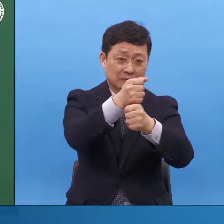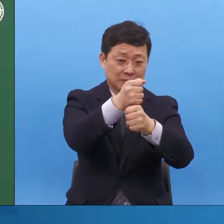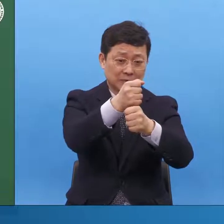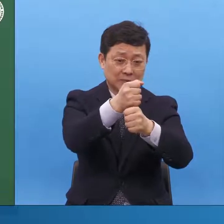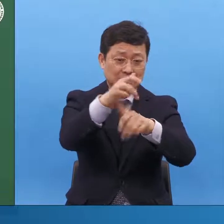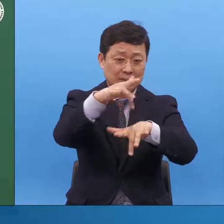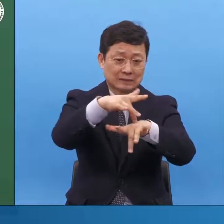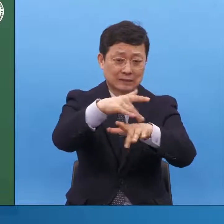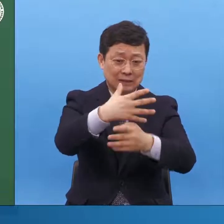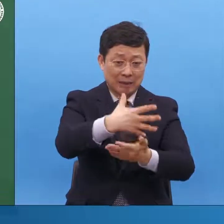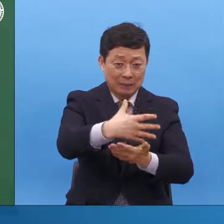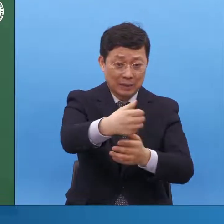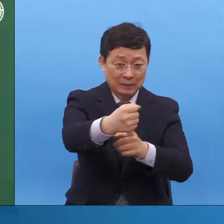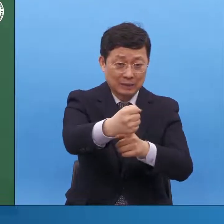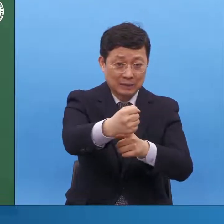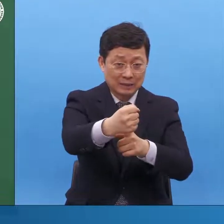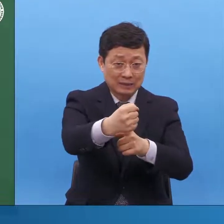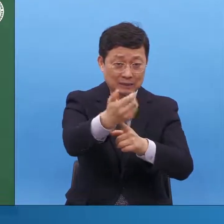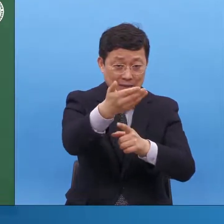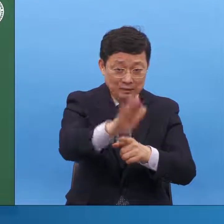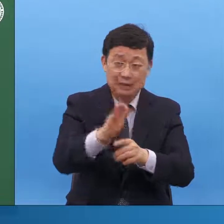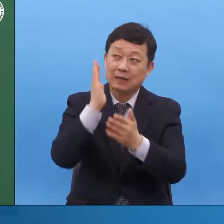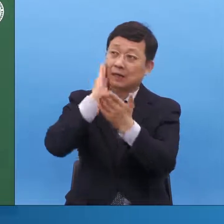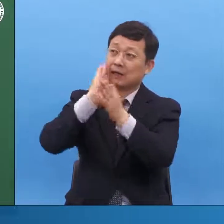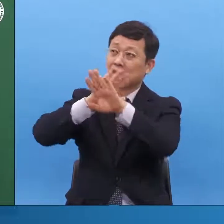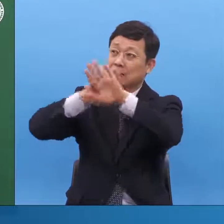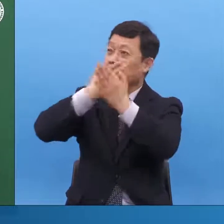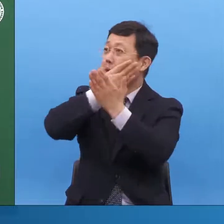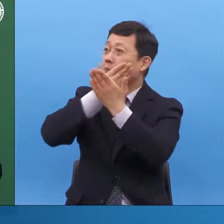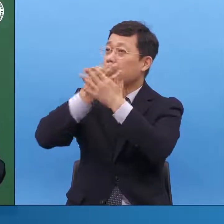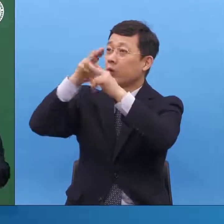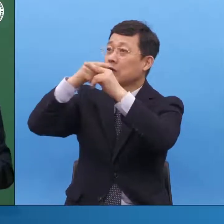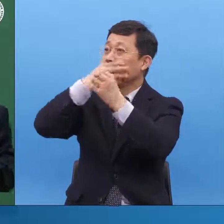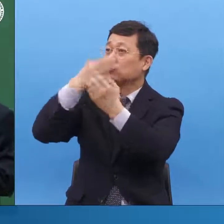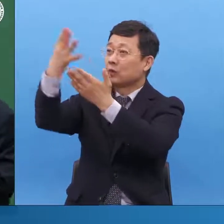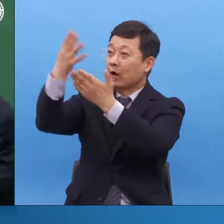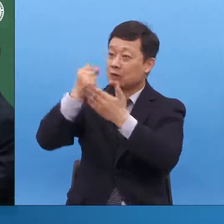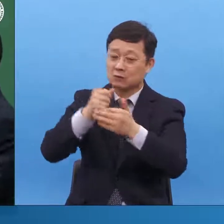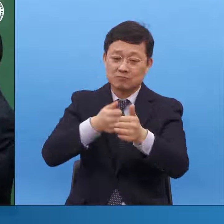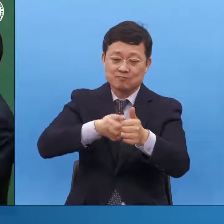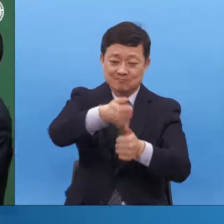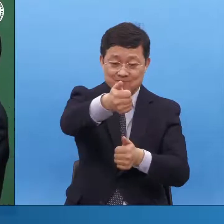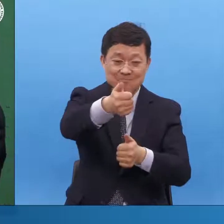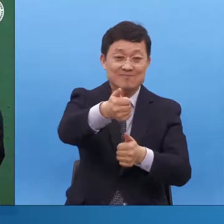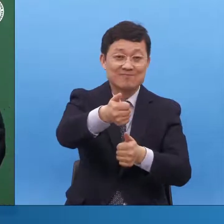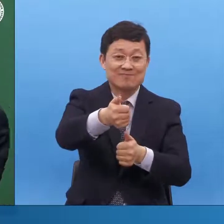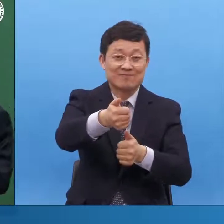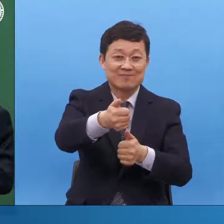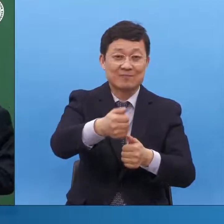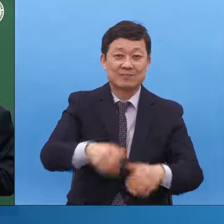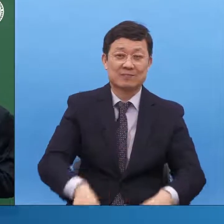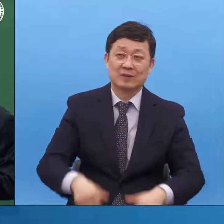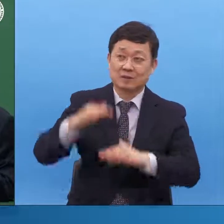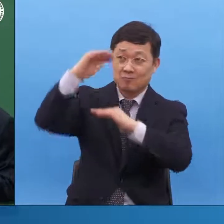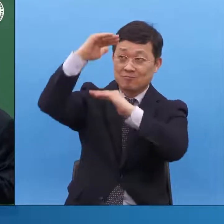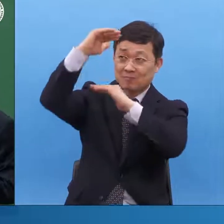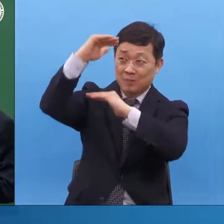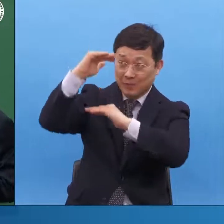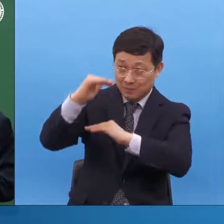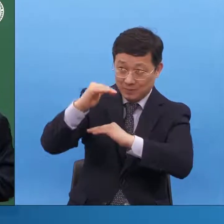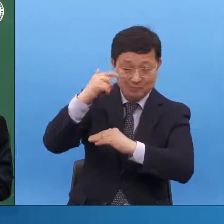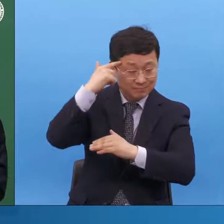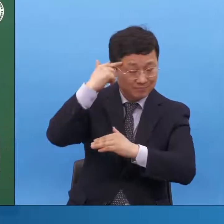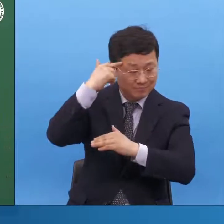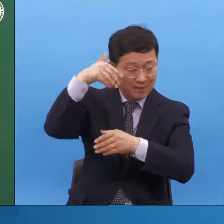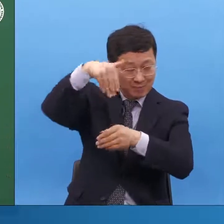of the kingdom 이 of the air. 힘으로 회복해내는 겁니다. And so we must restore that through the power of the throne. 이걸 딱 세팅해야 돼요. And so you must